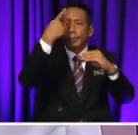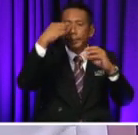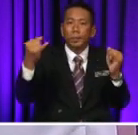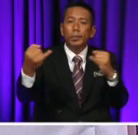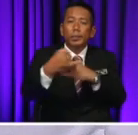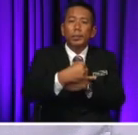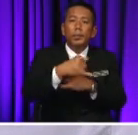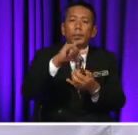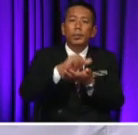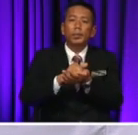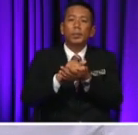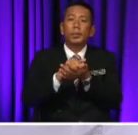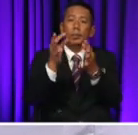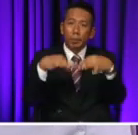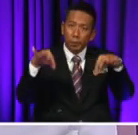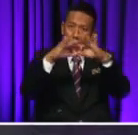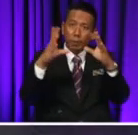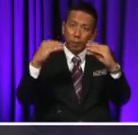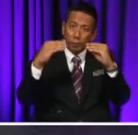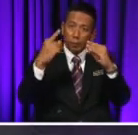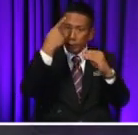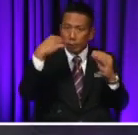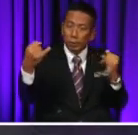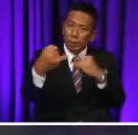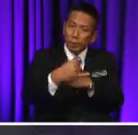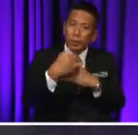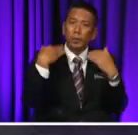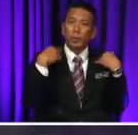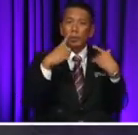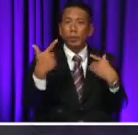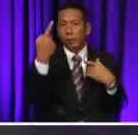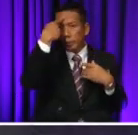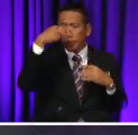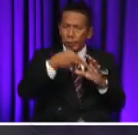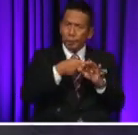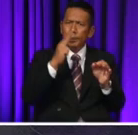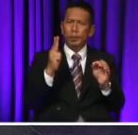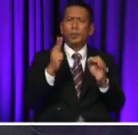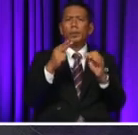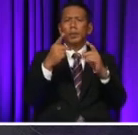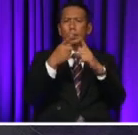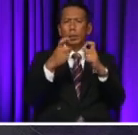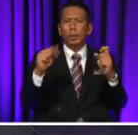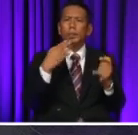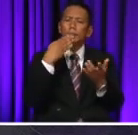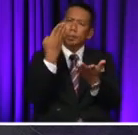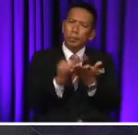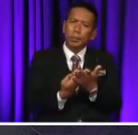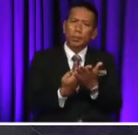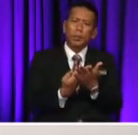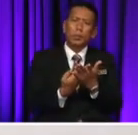tersebut kepentingan masyarakat untuk organisasi tersebut adalah untuk menghasilkan keputusan yang terbaik